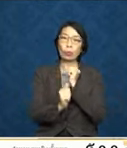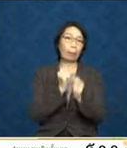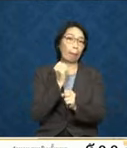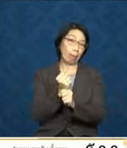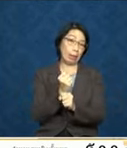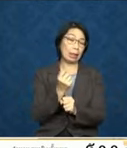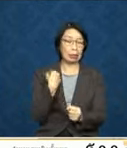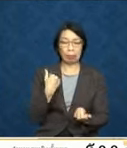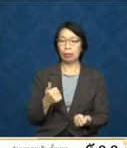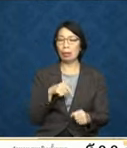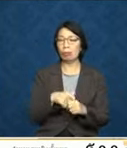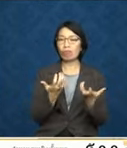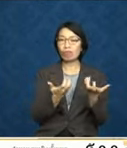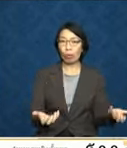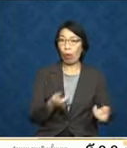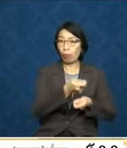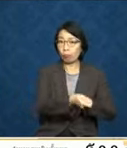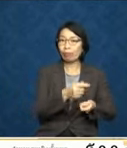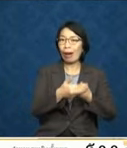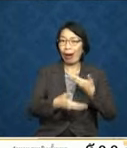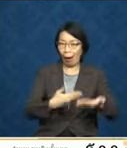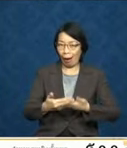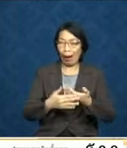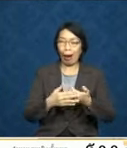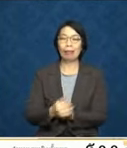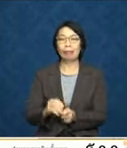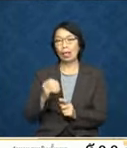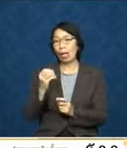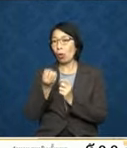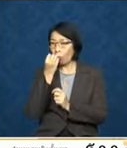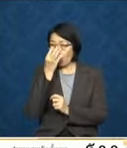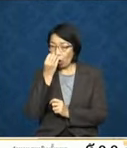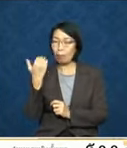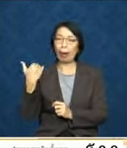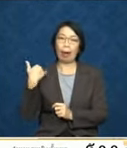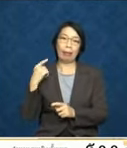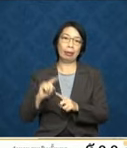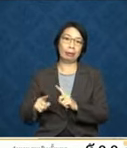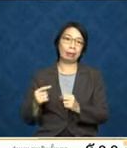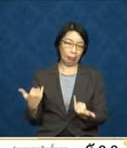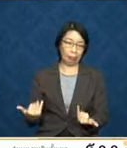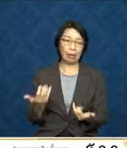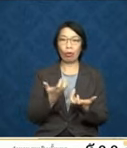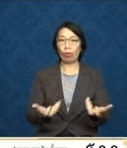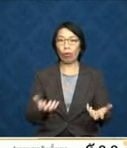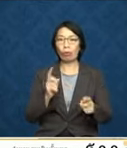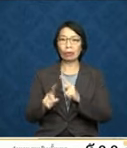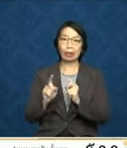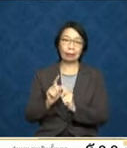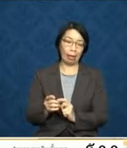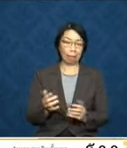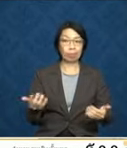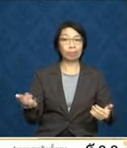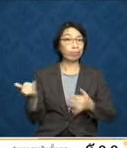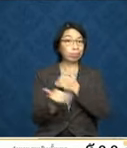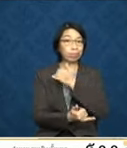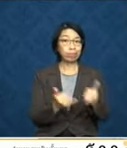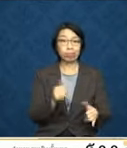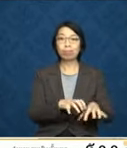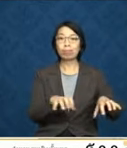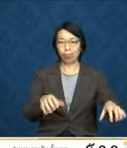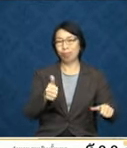างการเกษตรเดินแฟชั่นโชว์เยี่ยมชมกล้วยไม้ช้างกระและมีบูร้านค้าจากทางหน่วยภาครัฐและเอกชนก็ขอเ